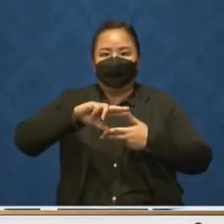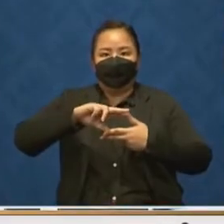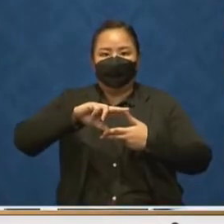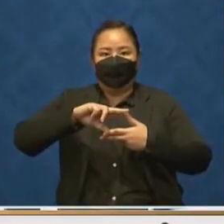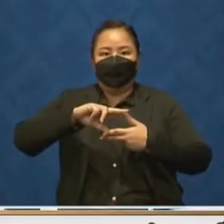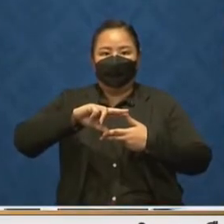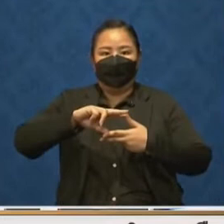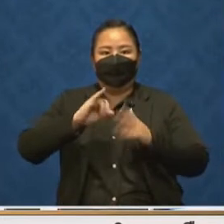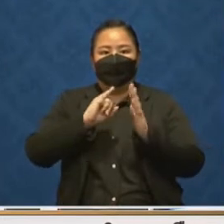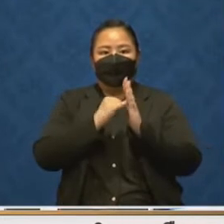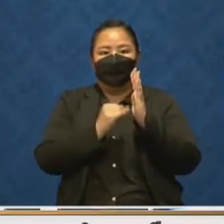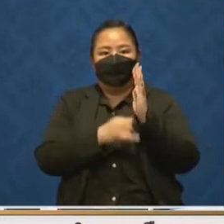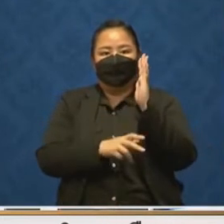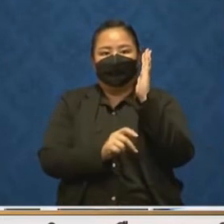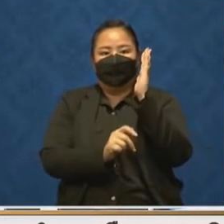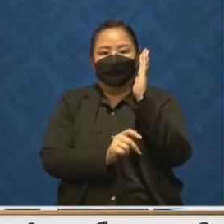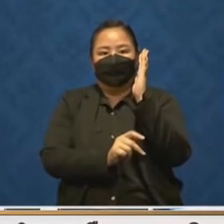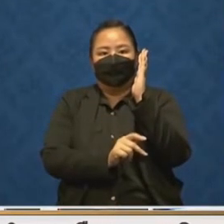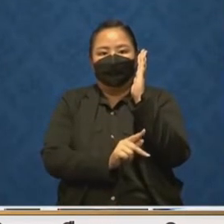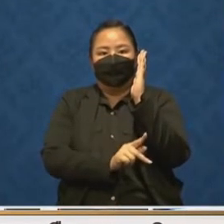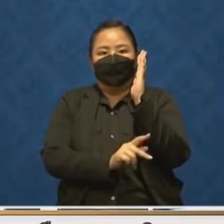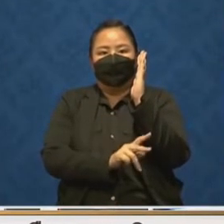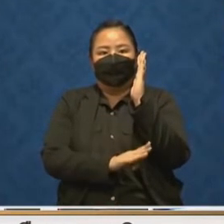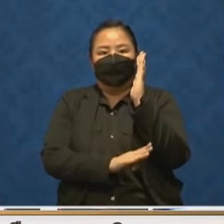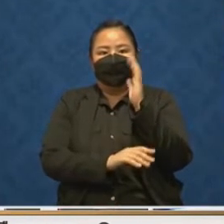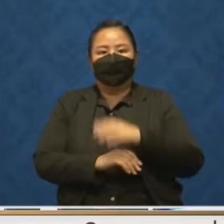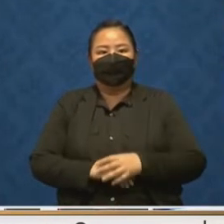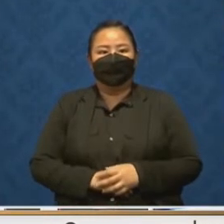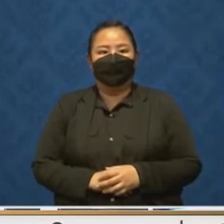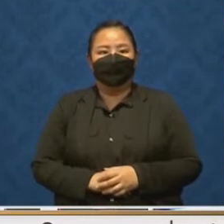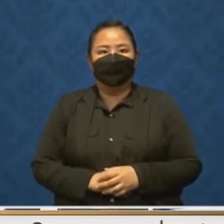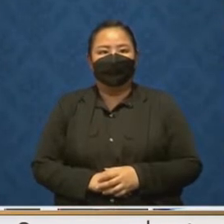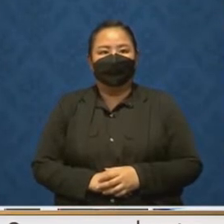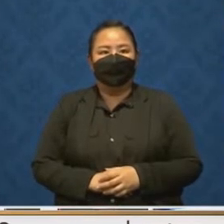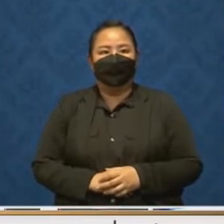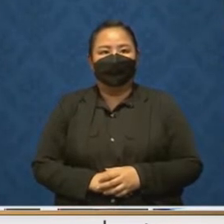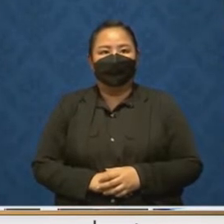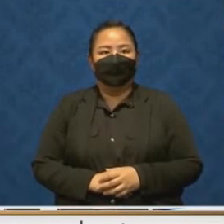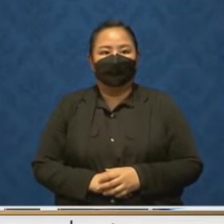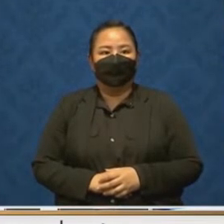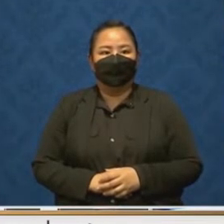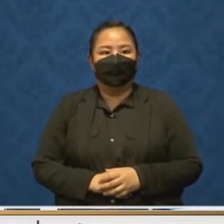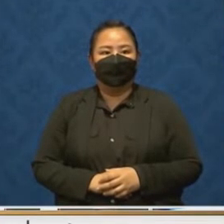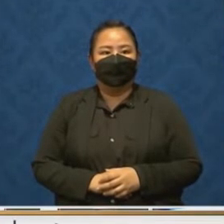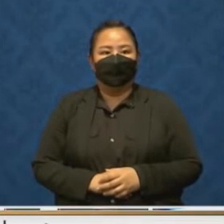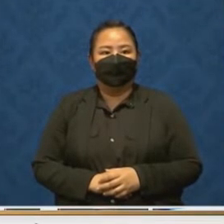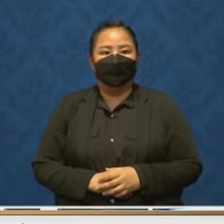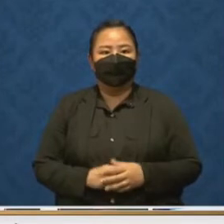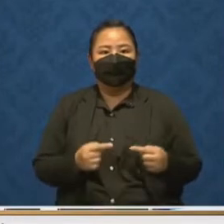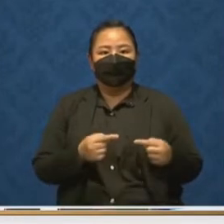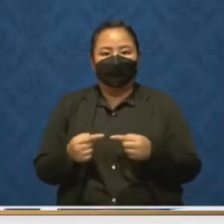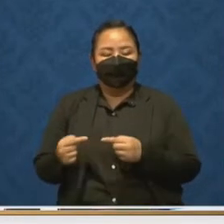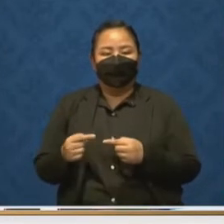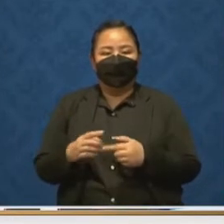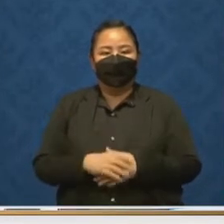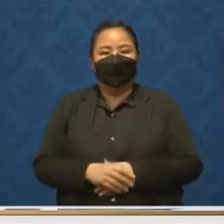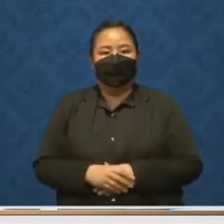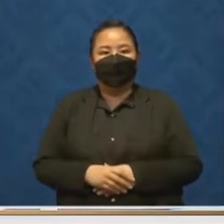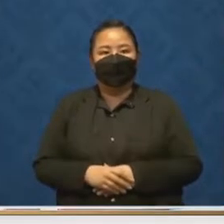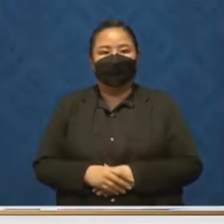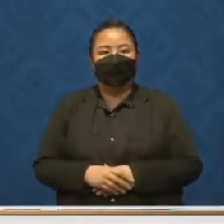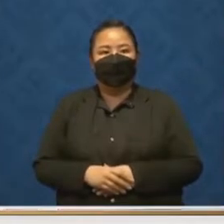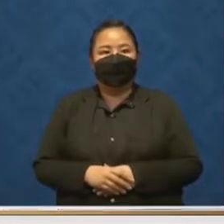โท คบเกอย ภา